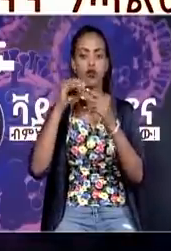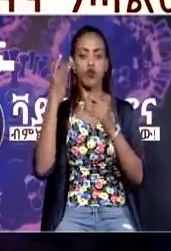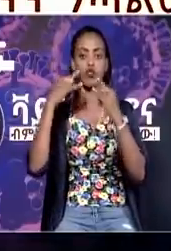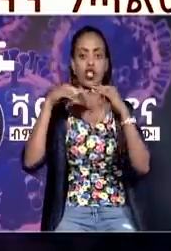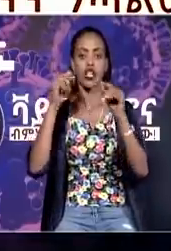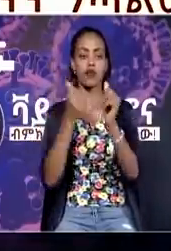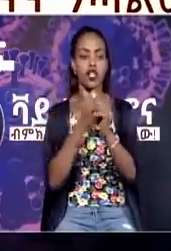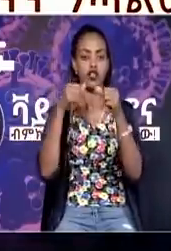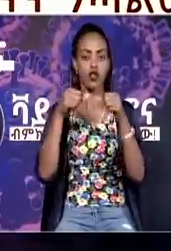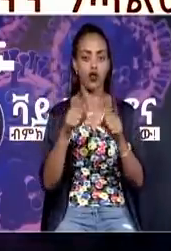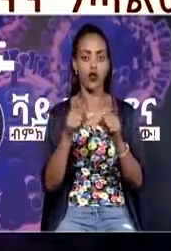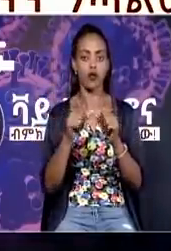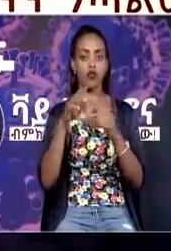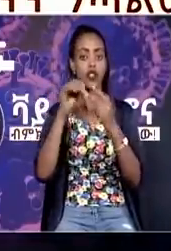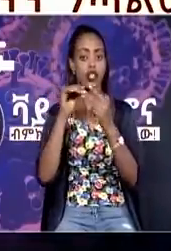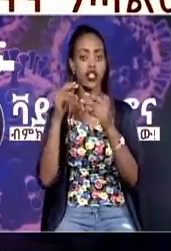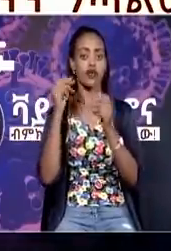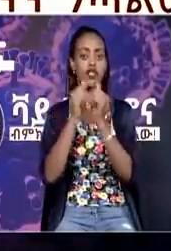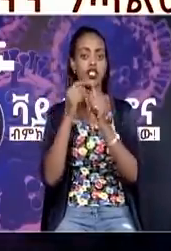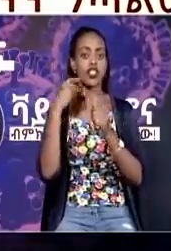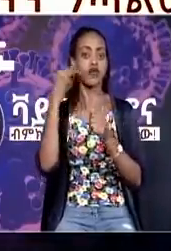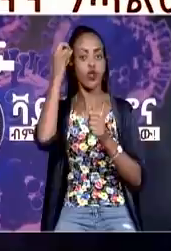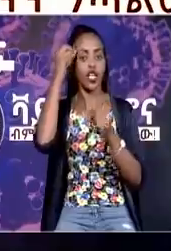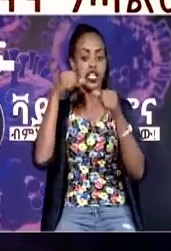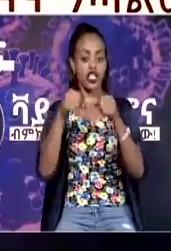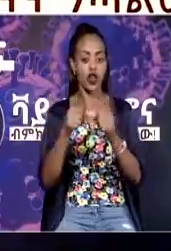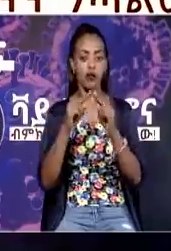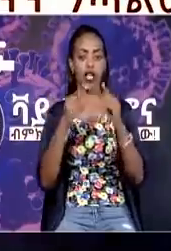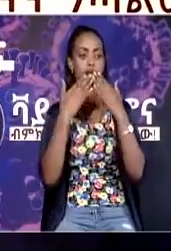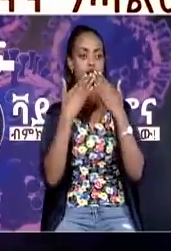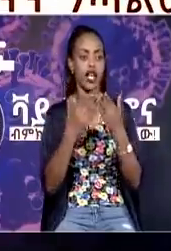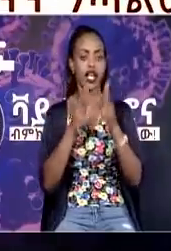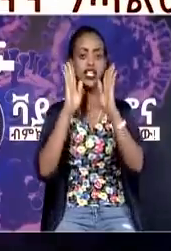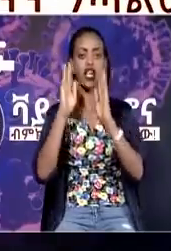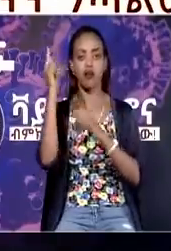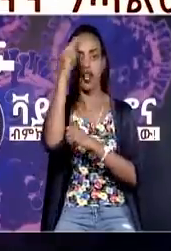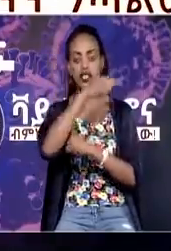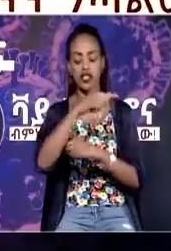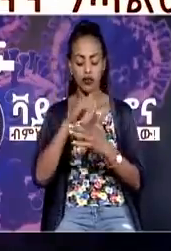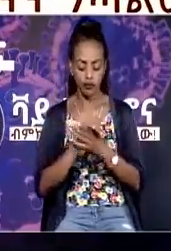بمكتال تصنحكم كبرات تملكاتي حرياكم غيركم بس تلفزيون دمتوانا سلا تصنحكم ما زينانا نمسكن تحنو عالو